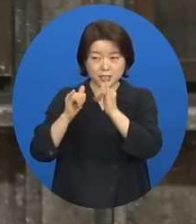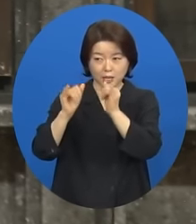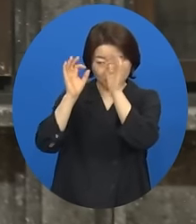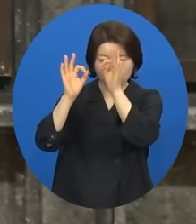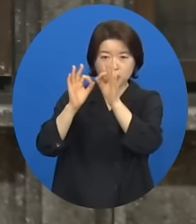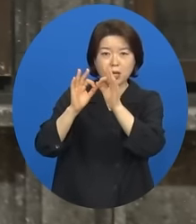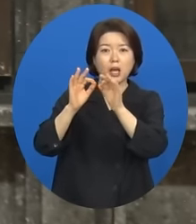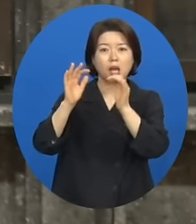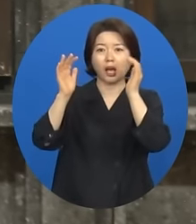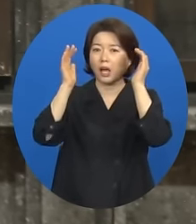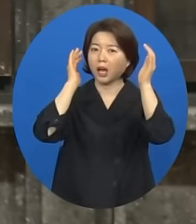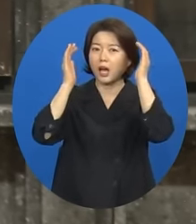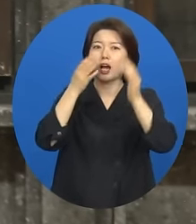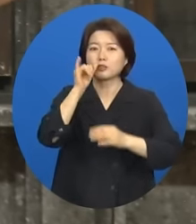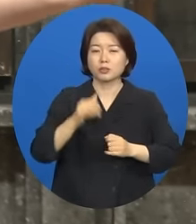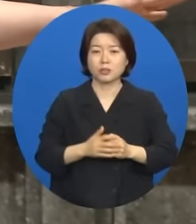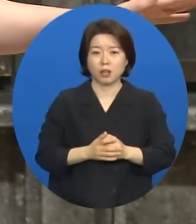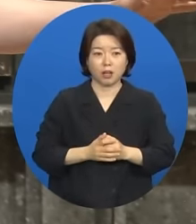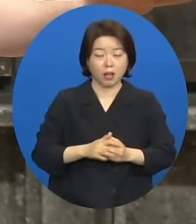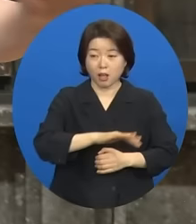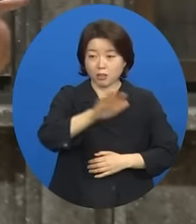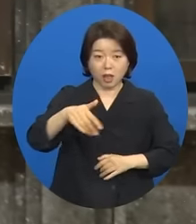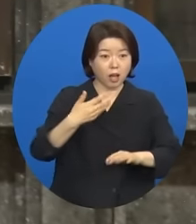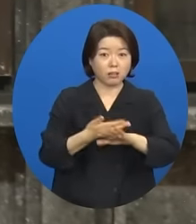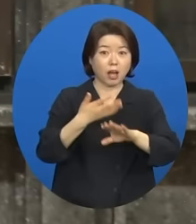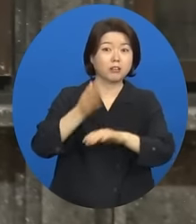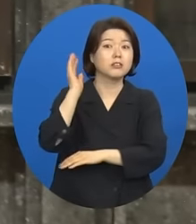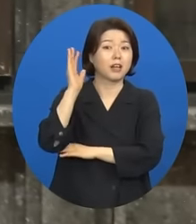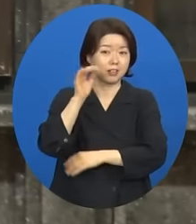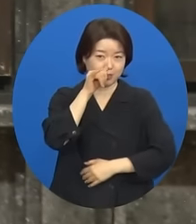헷갈리실 거예요. 전혀 다른 얘기를 막 하시거든요.